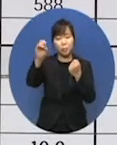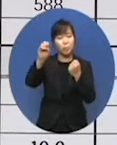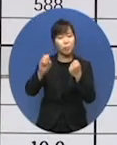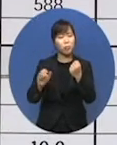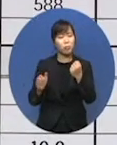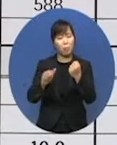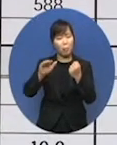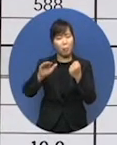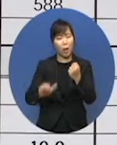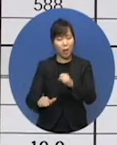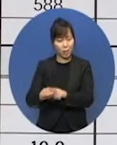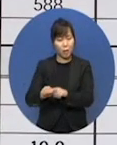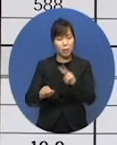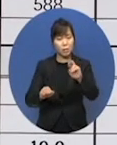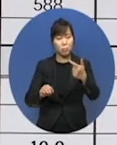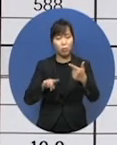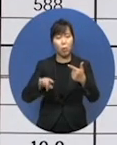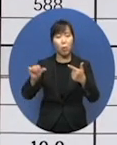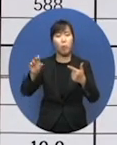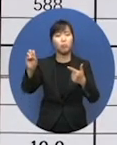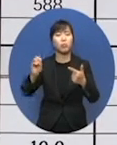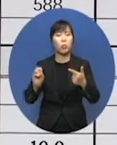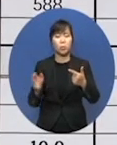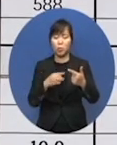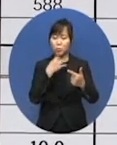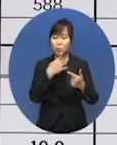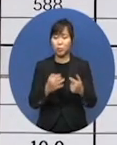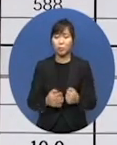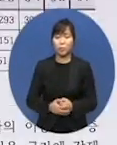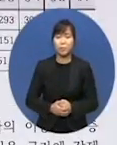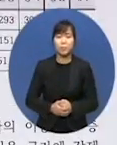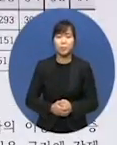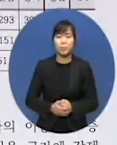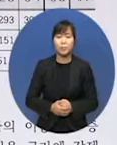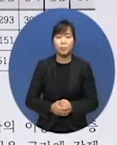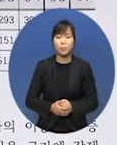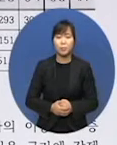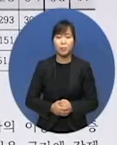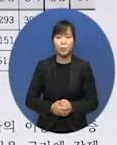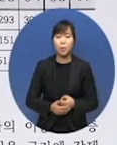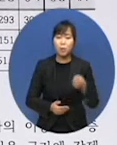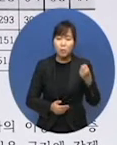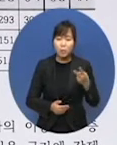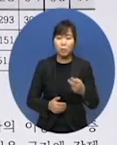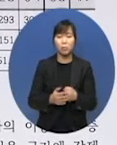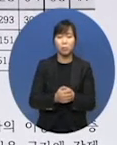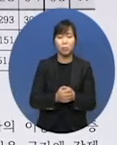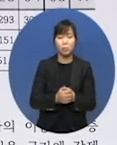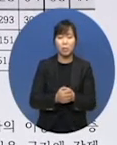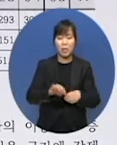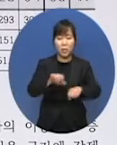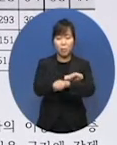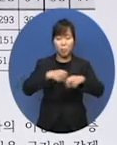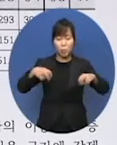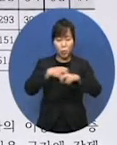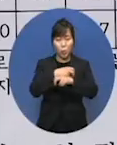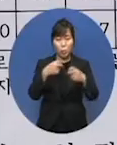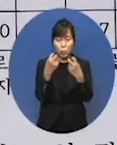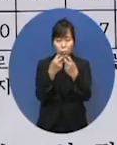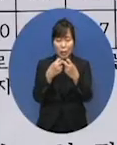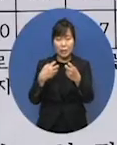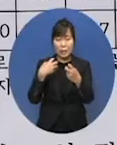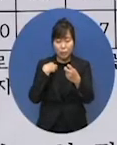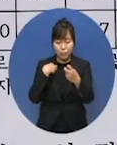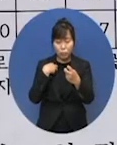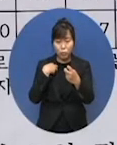못 미치는 26.5% 에 불과했습니다 이뿐만이 아닙니다 특별 그 통 수단 의무